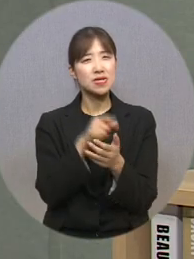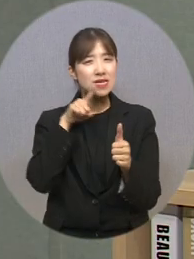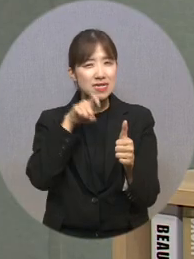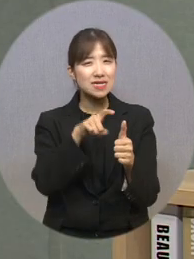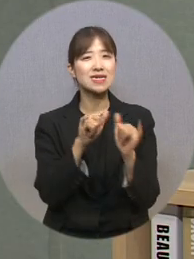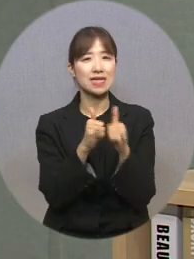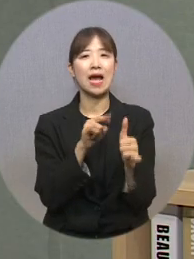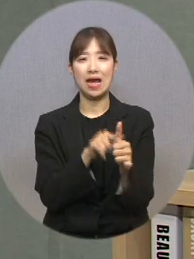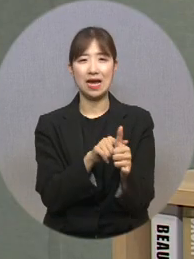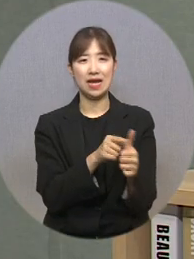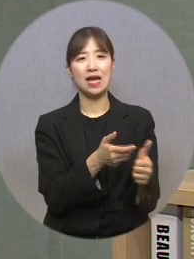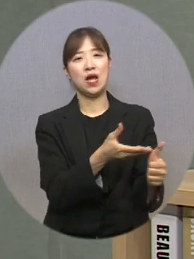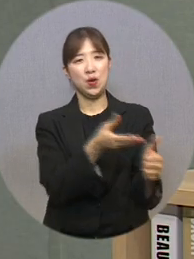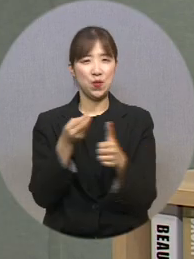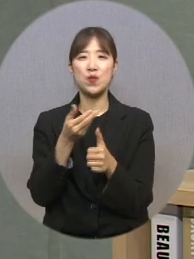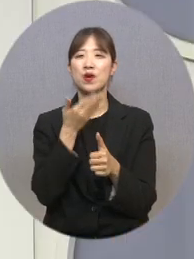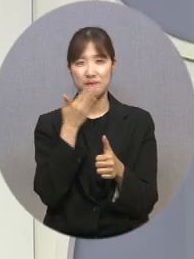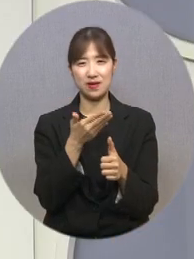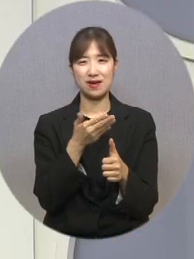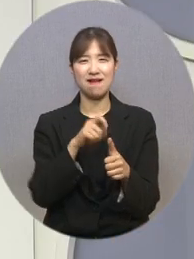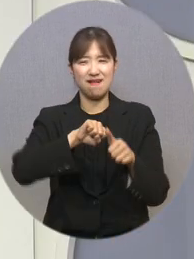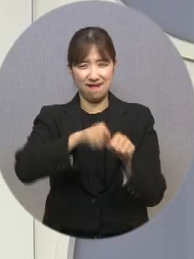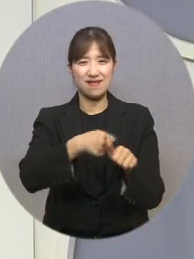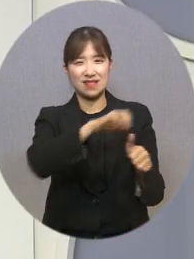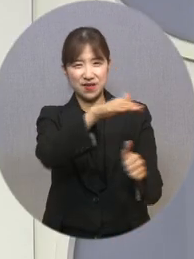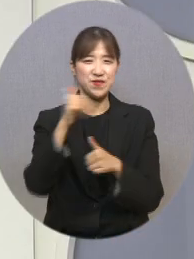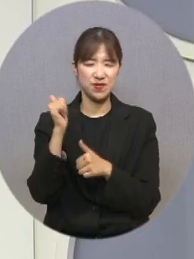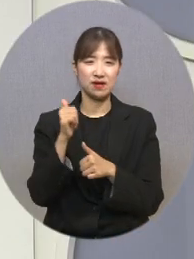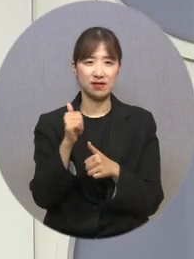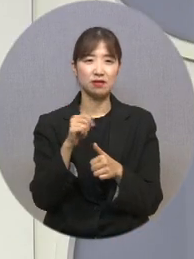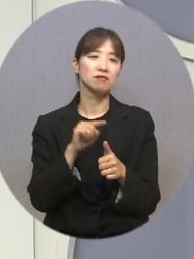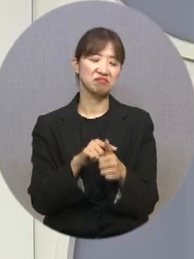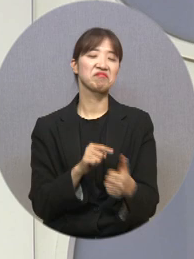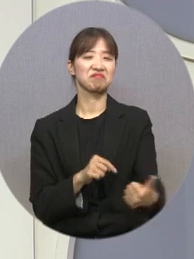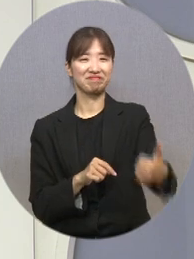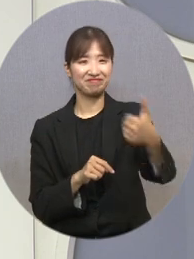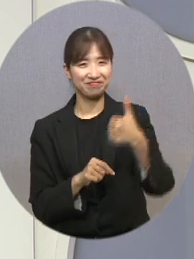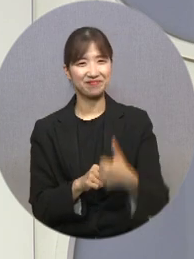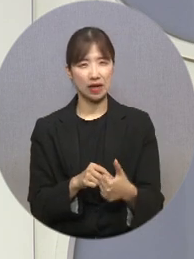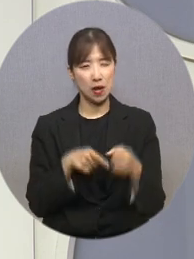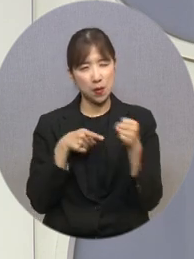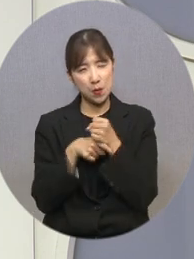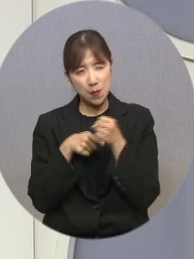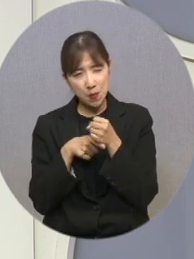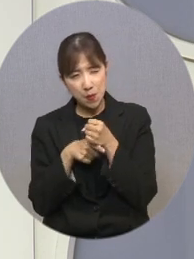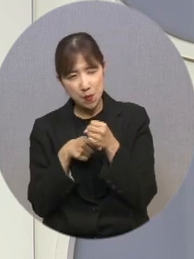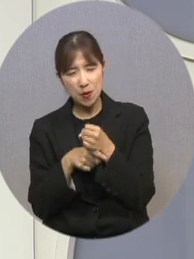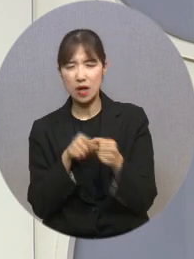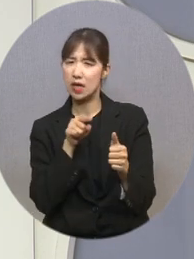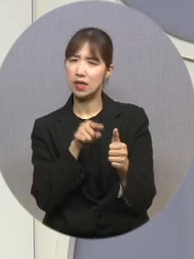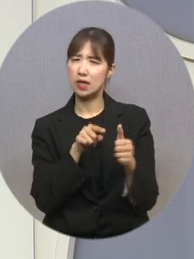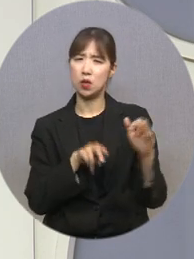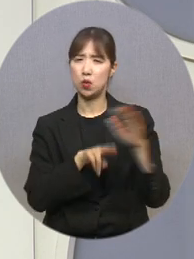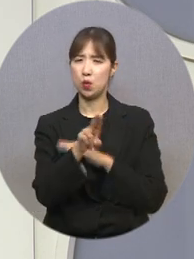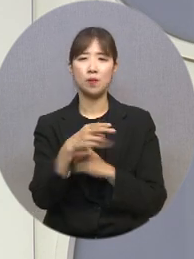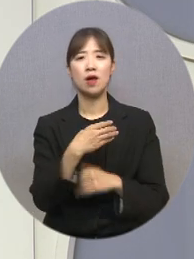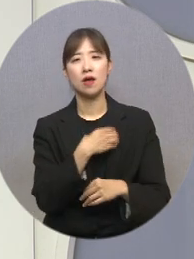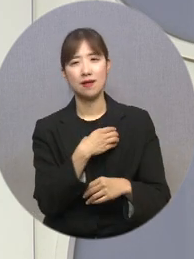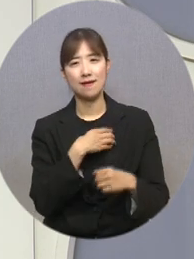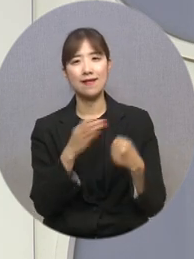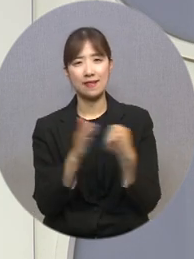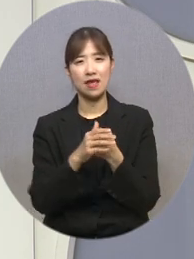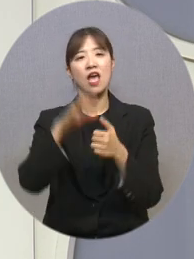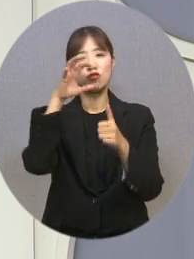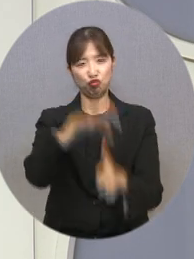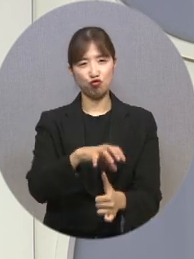예. 이제 우리가 소환할 수 있거든요. 예. 강제로. 나오라 그랬더니 나오더라고요. 그래서 열심히 조사해서 그 당시에 도주 우리도 있고 그래서